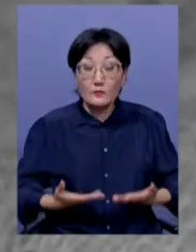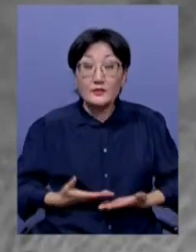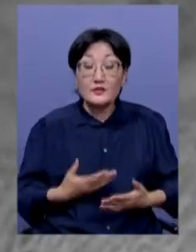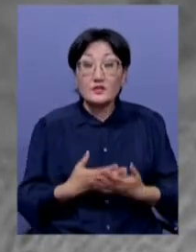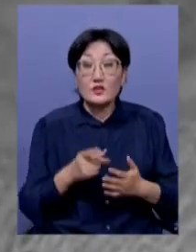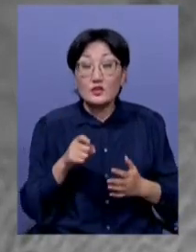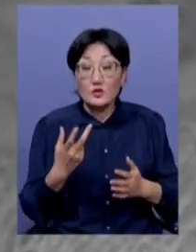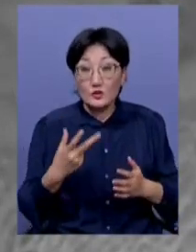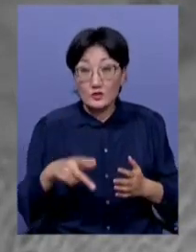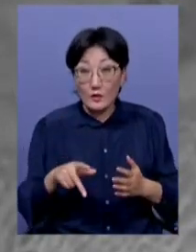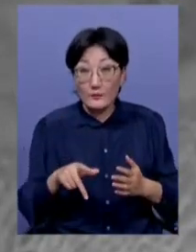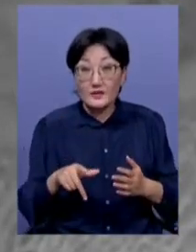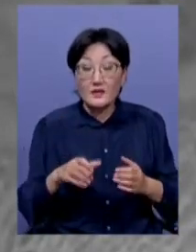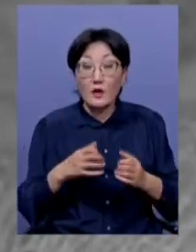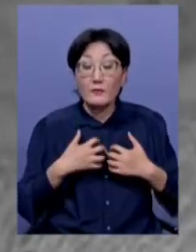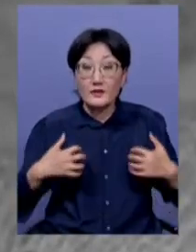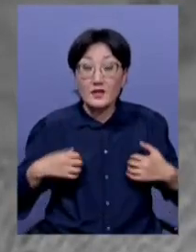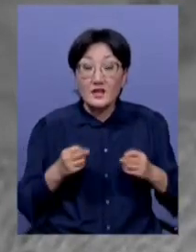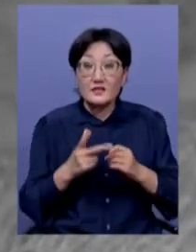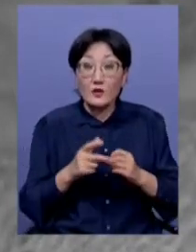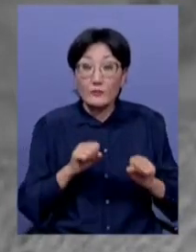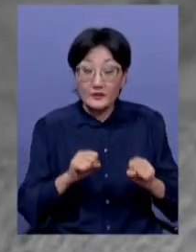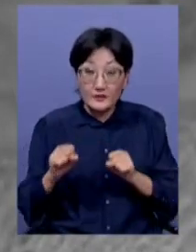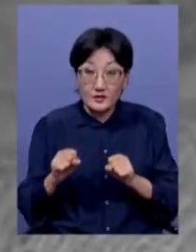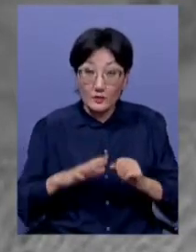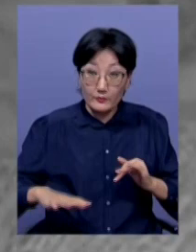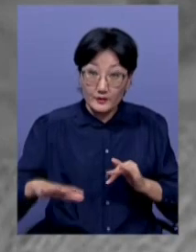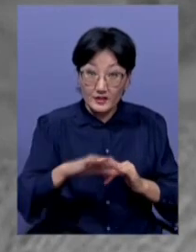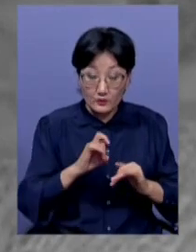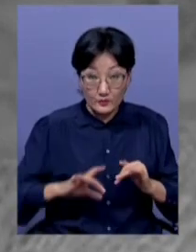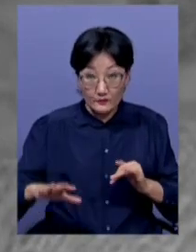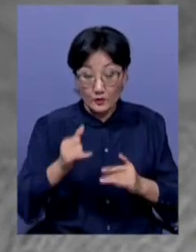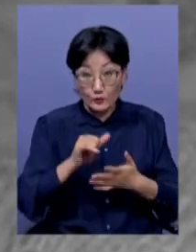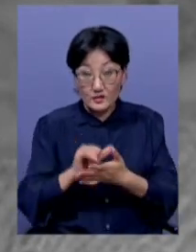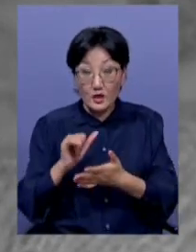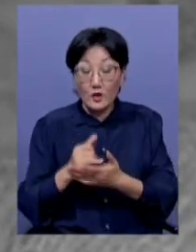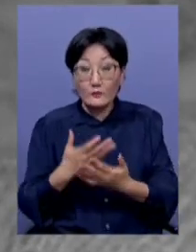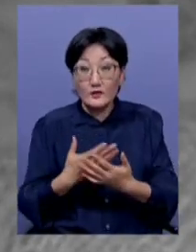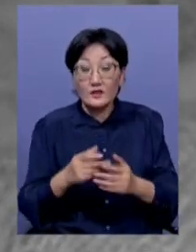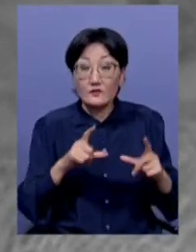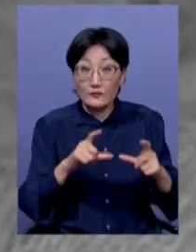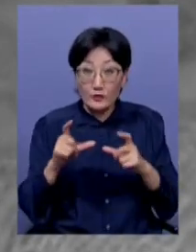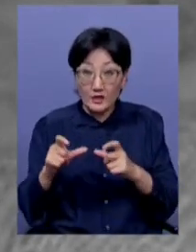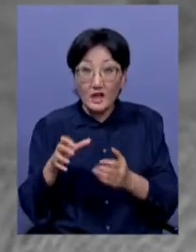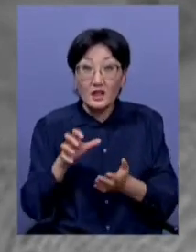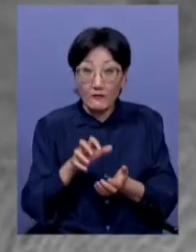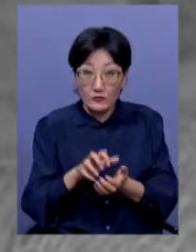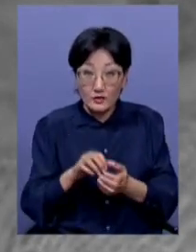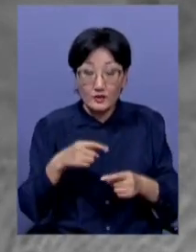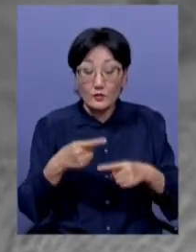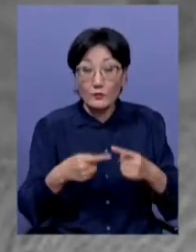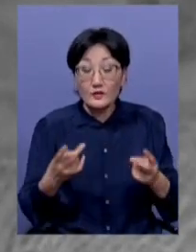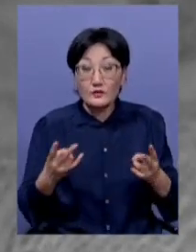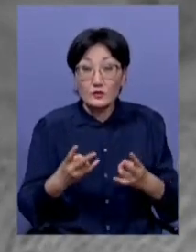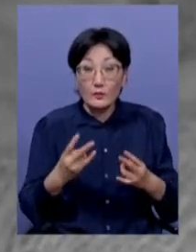порядка 130 особей. На 13 охраняемых зонах республики установлено около 300 фотоловушек. Следует